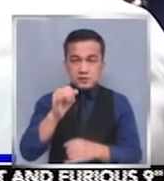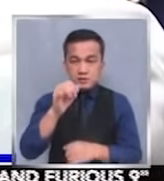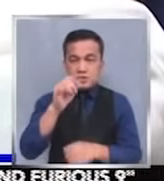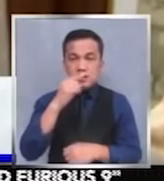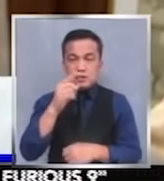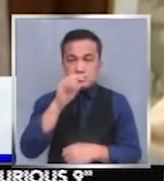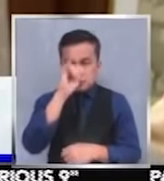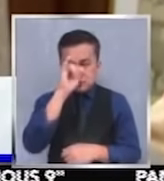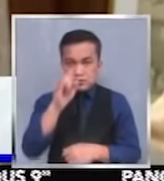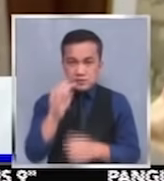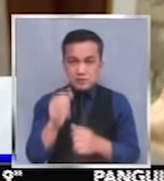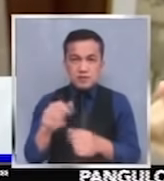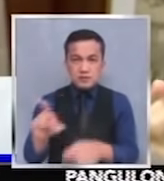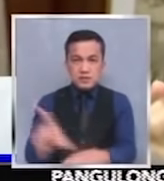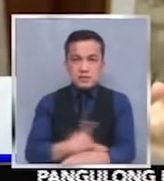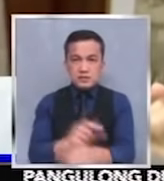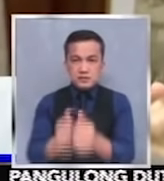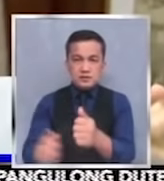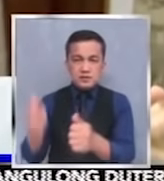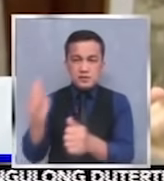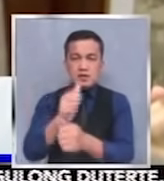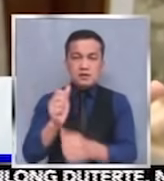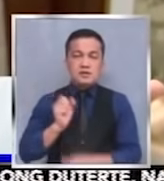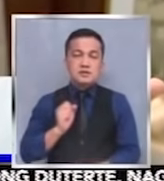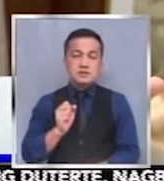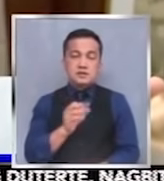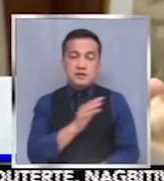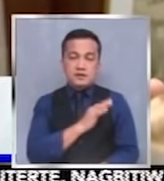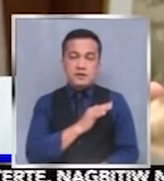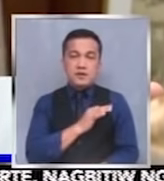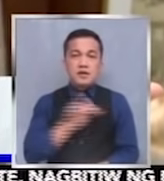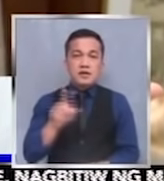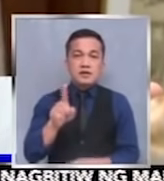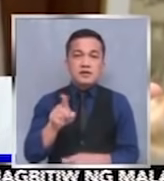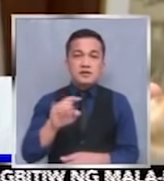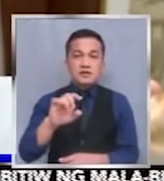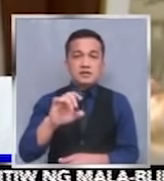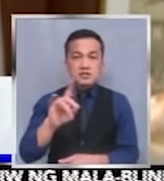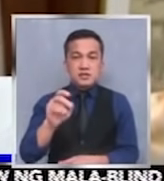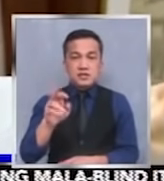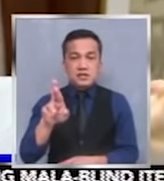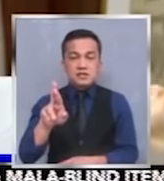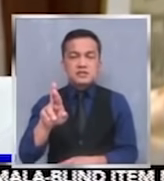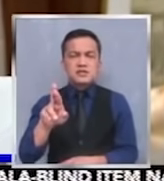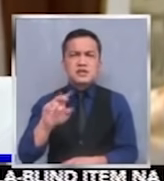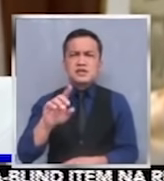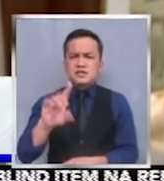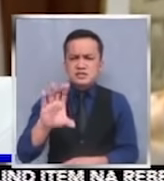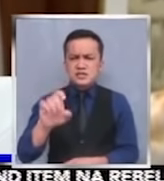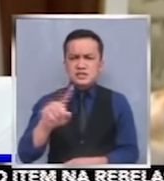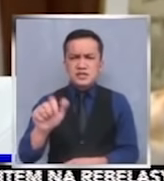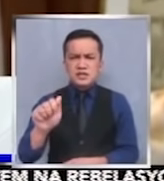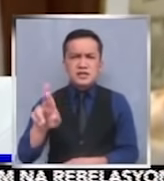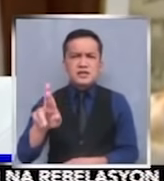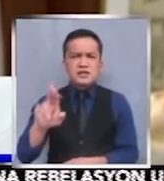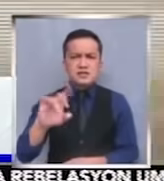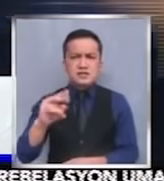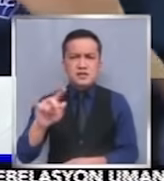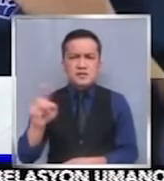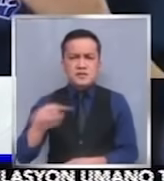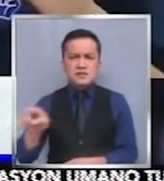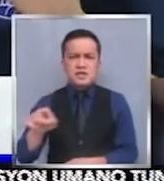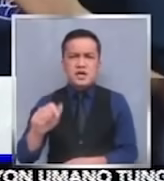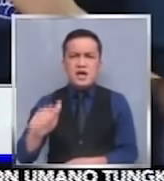station manager ng DZRH na si Cesar Chavez at ayaw niyang malagay ito sa alanganin. Marami pa naman daw ibang